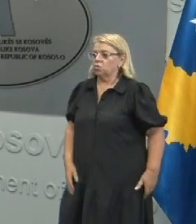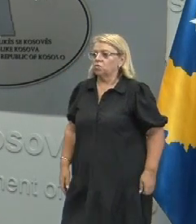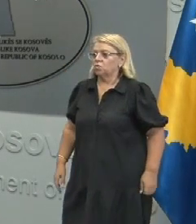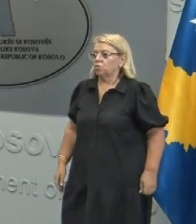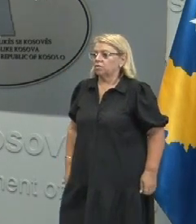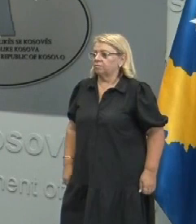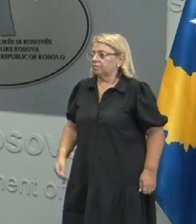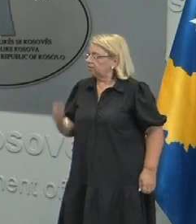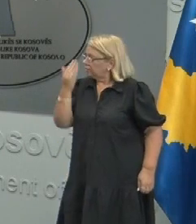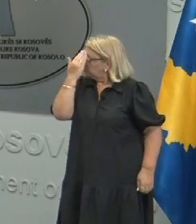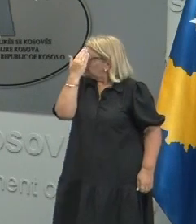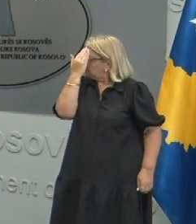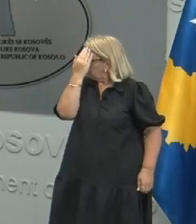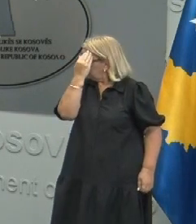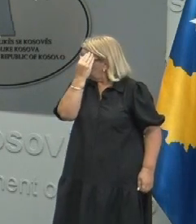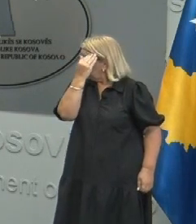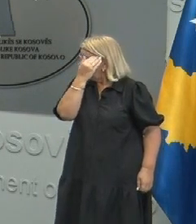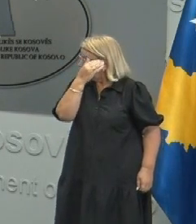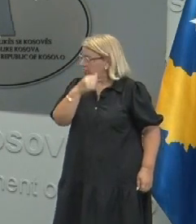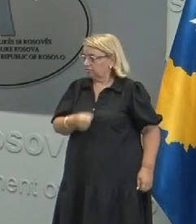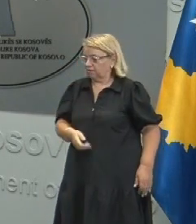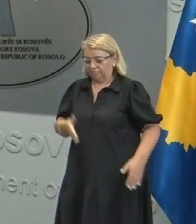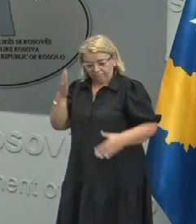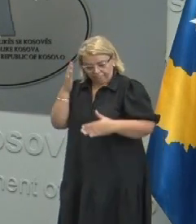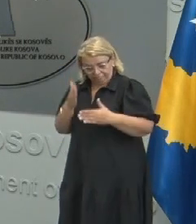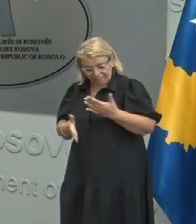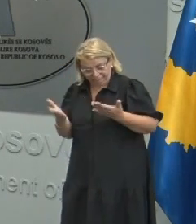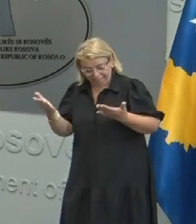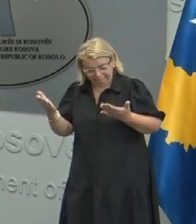një arsye se ju kanë lënë fund, se nuk është pyetje po shpejtësor.